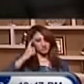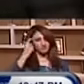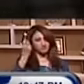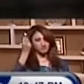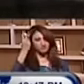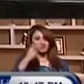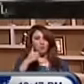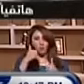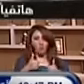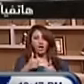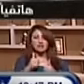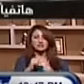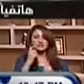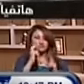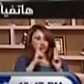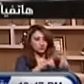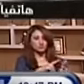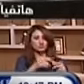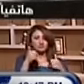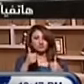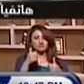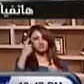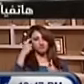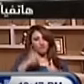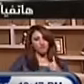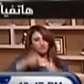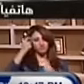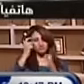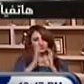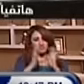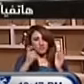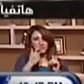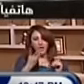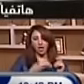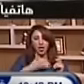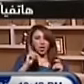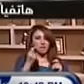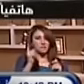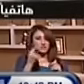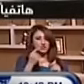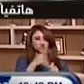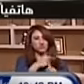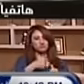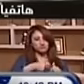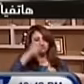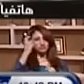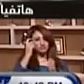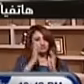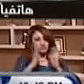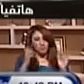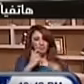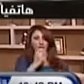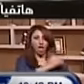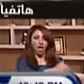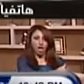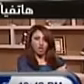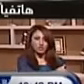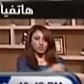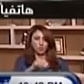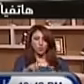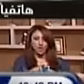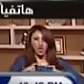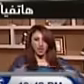الجميل اللي انا بشوفه فز ما شاء الله عليه، مصطفى مجدي 15 سنه، يستحق ان هو يكون فعلا عضو يعني في اللجنه